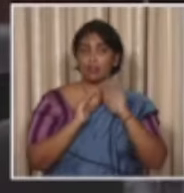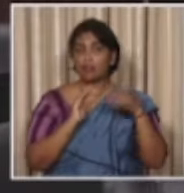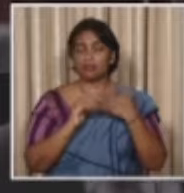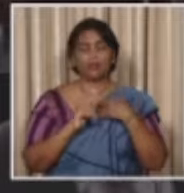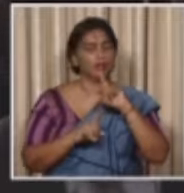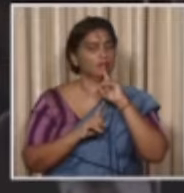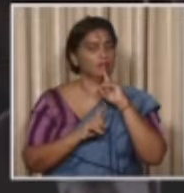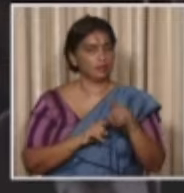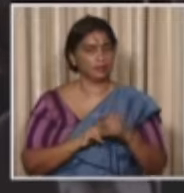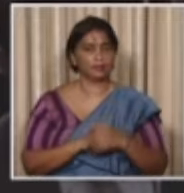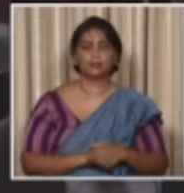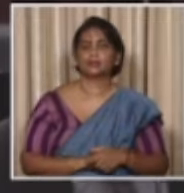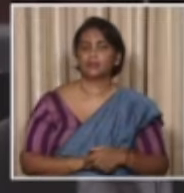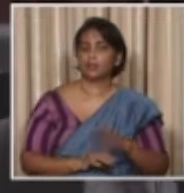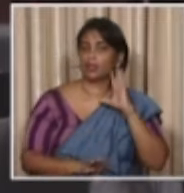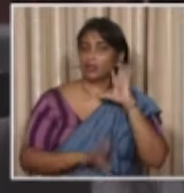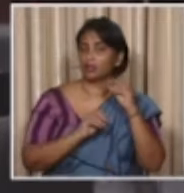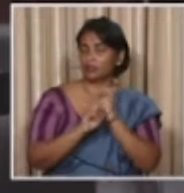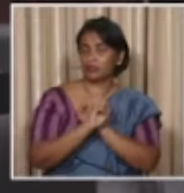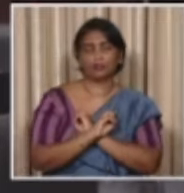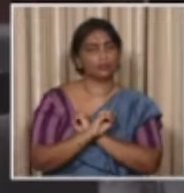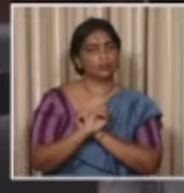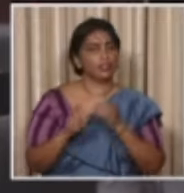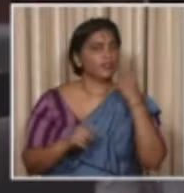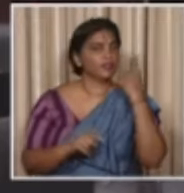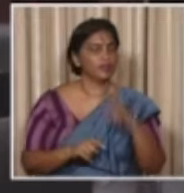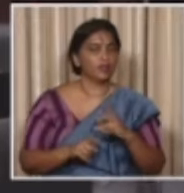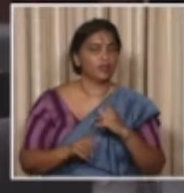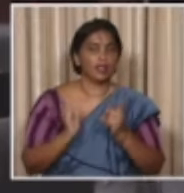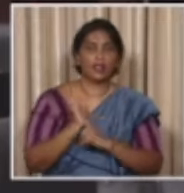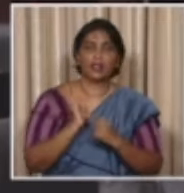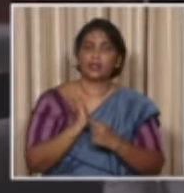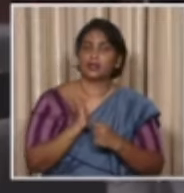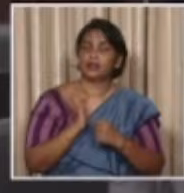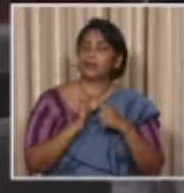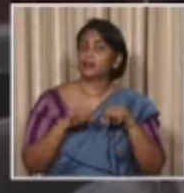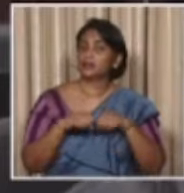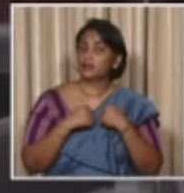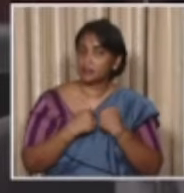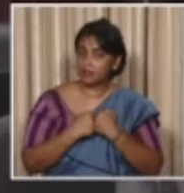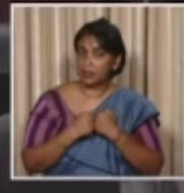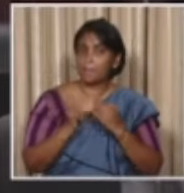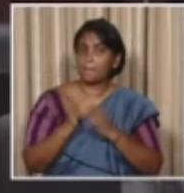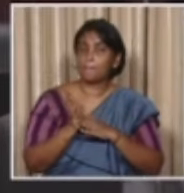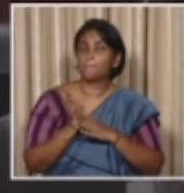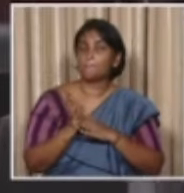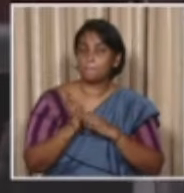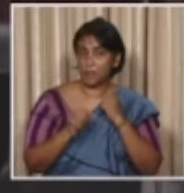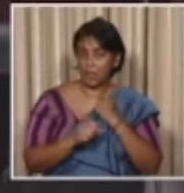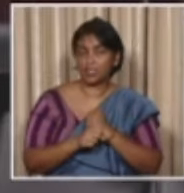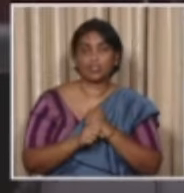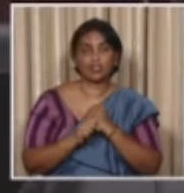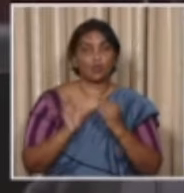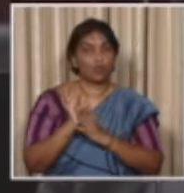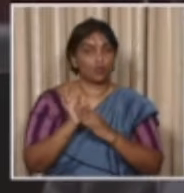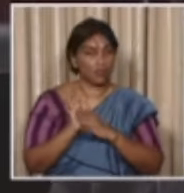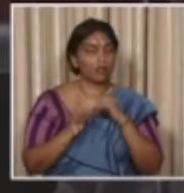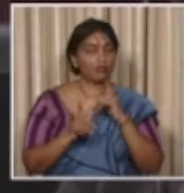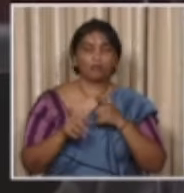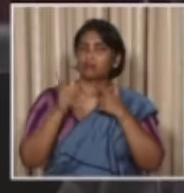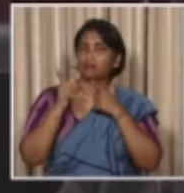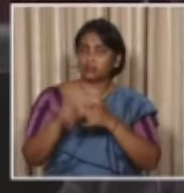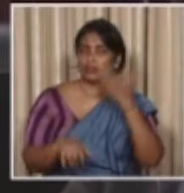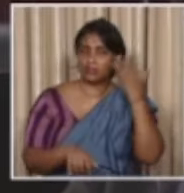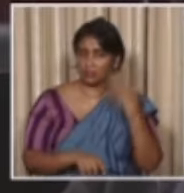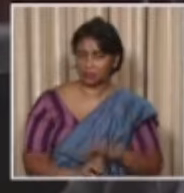කරා, තොරතුරු ප්‍රසිද්ධ කරා. ඒ නිසා කොටි සංවිධානයට පුළුවන් වුණා මේජර් මුතාලිෆ් වැනි දක්ෂ නිලධාරීන් මරා